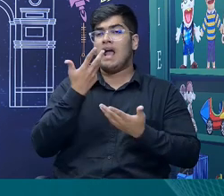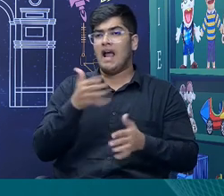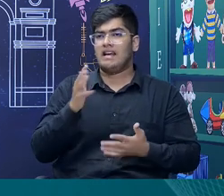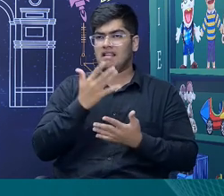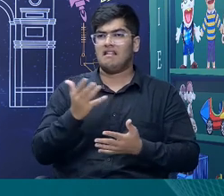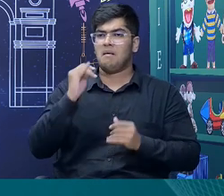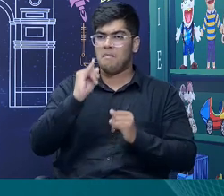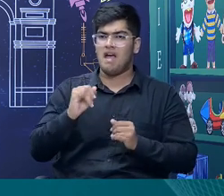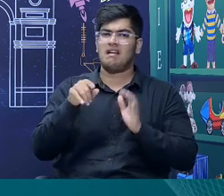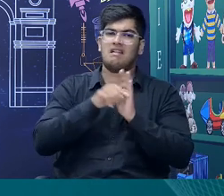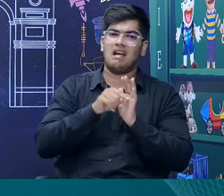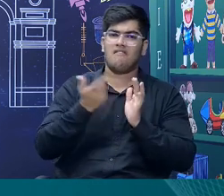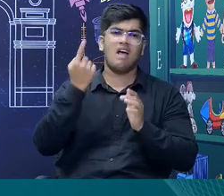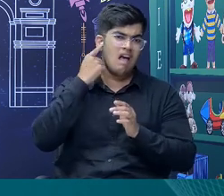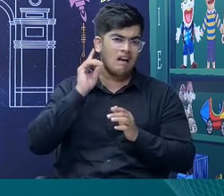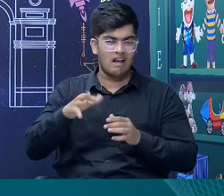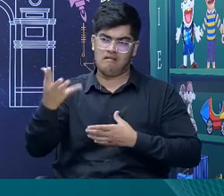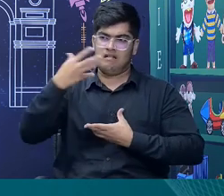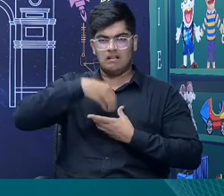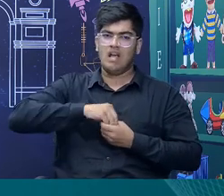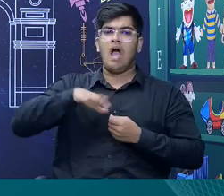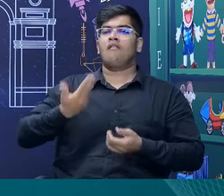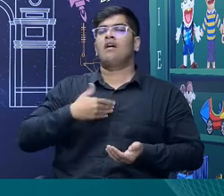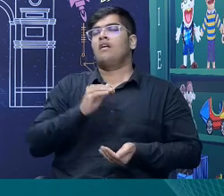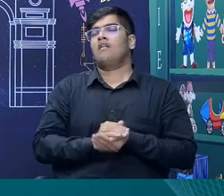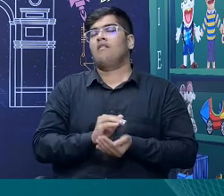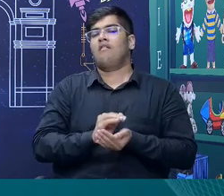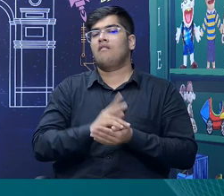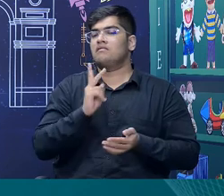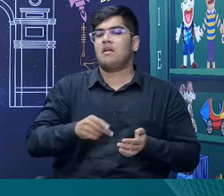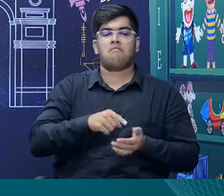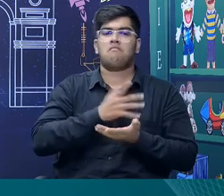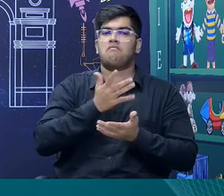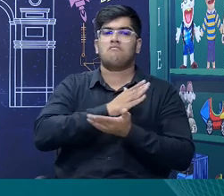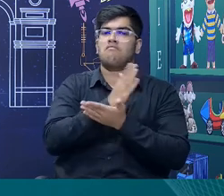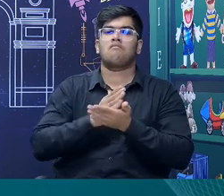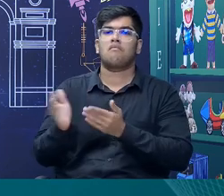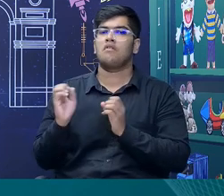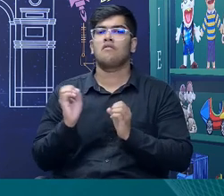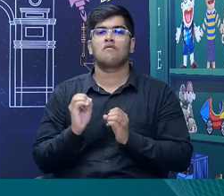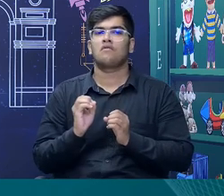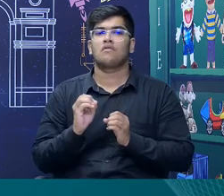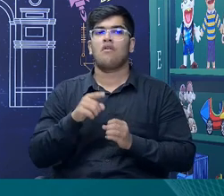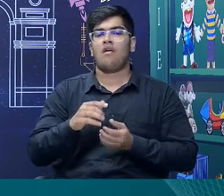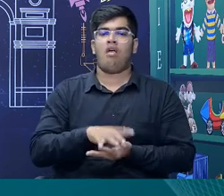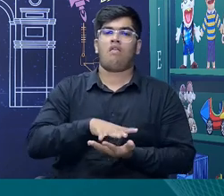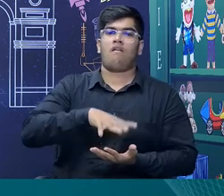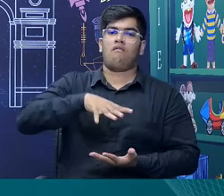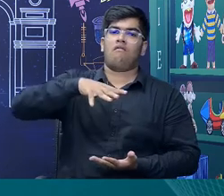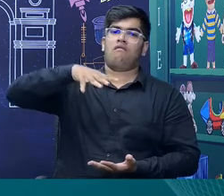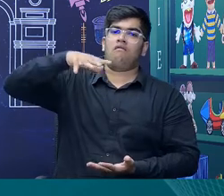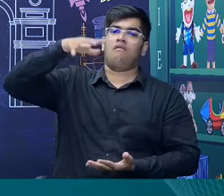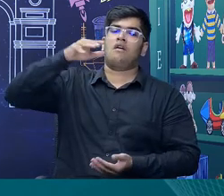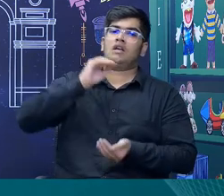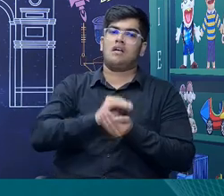करते हैं पर हमारे पास वह डाइजेस्ट करने की शक्ति नहीं होती पर फिर भी हम एकम्युलेट करते रहते हैं और